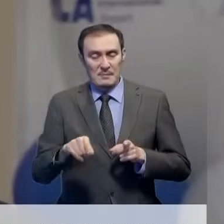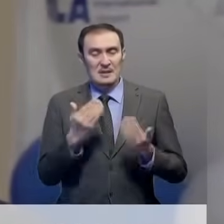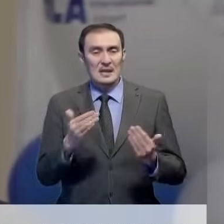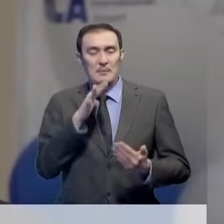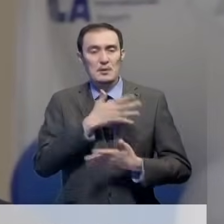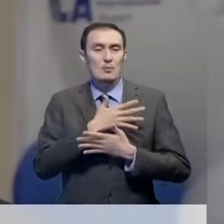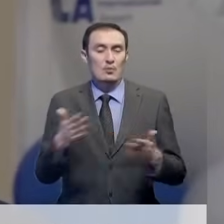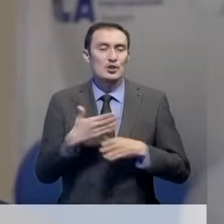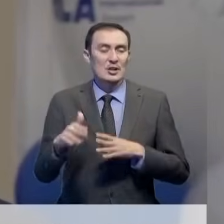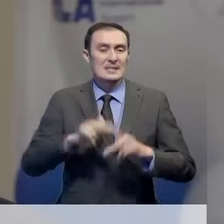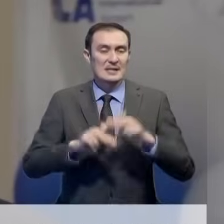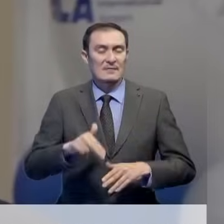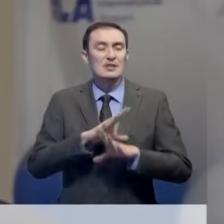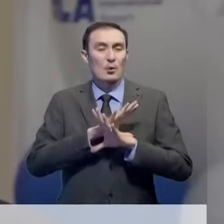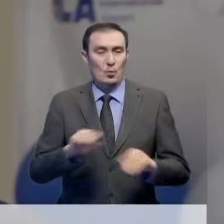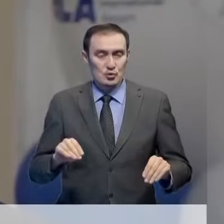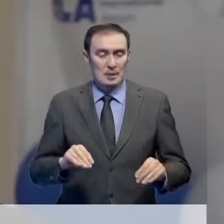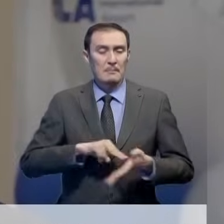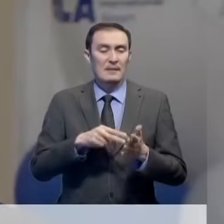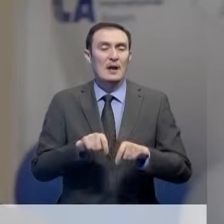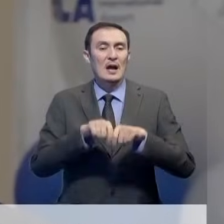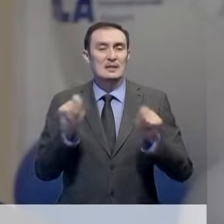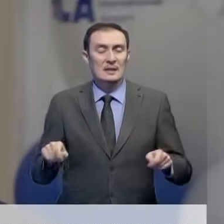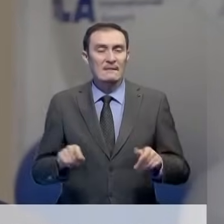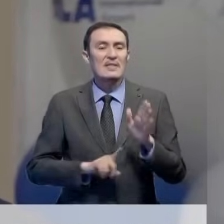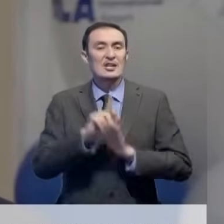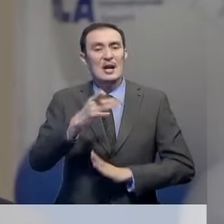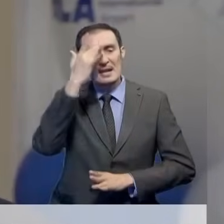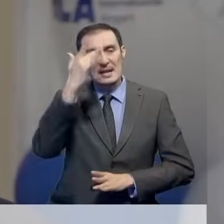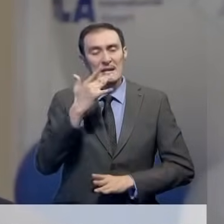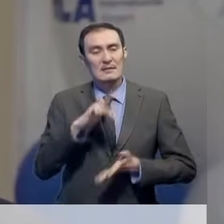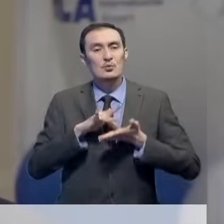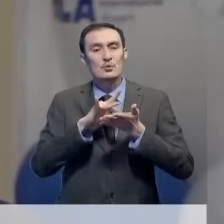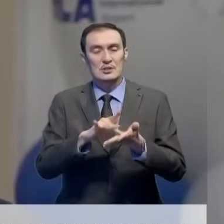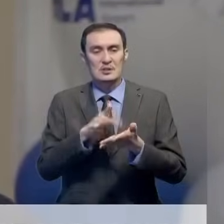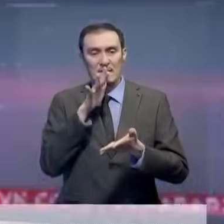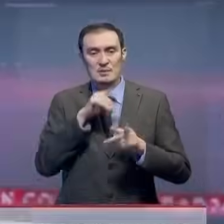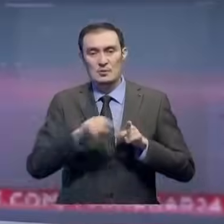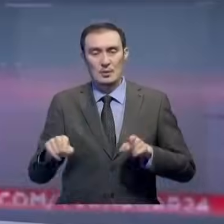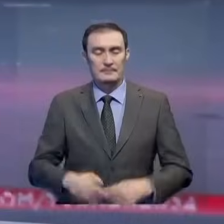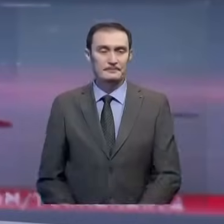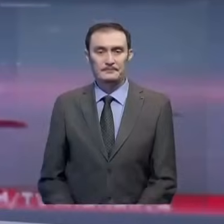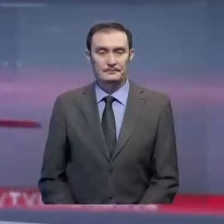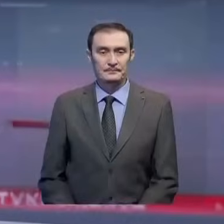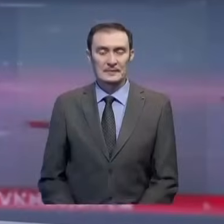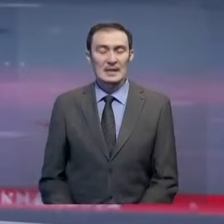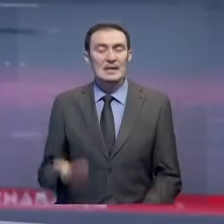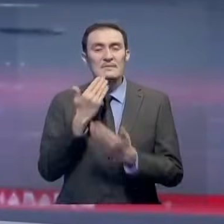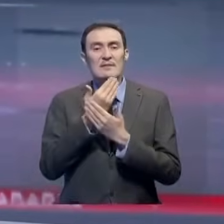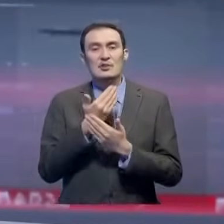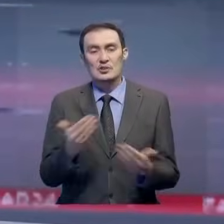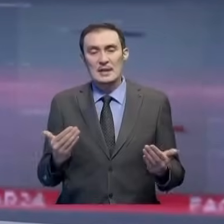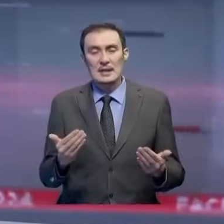момент большая часть строительства завершена. Мы планируем открыть новый терминал в начале летнего туристического сезона. В завершение